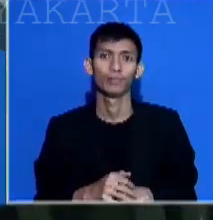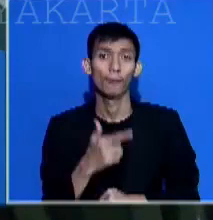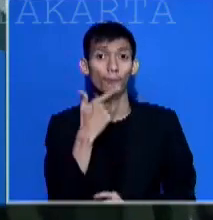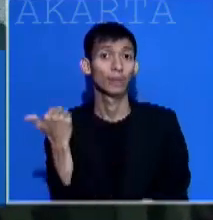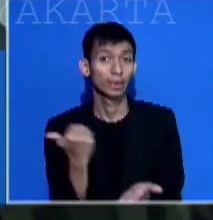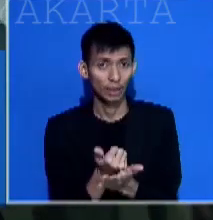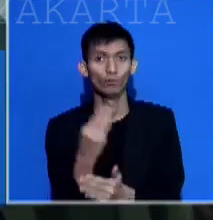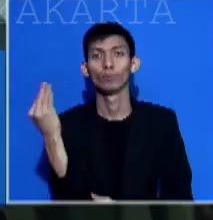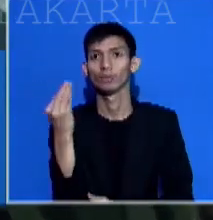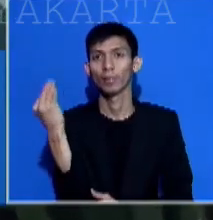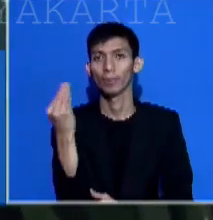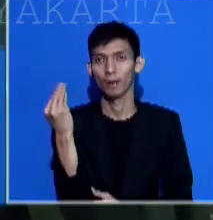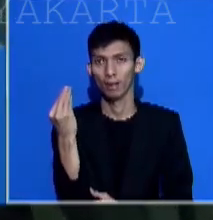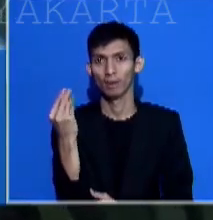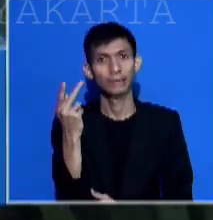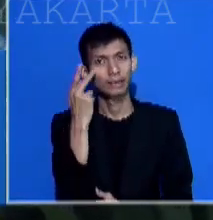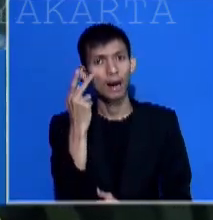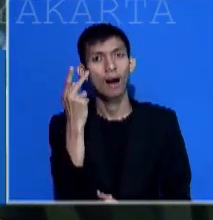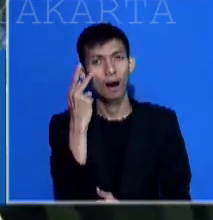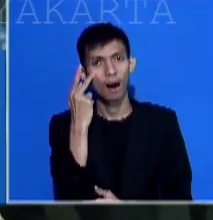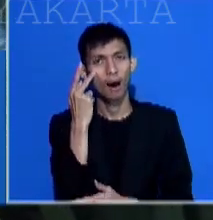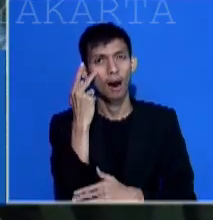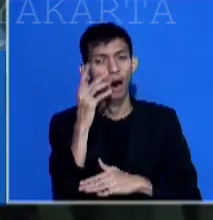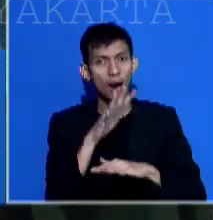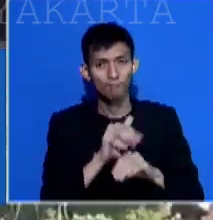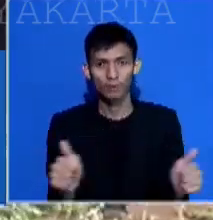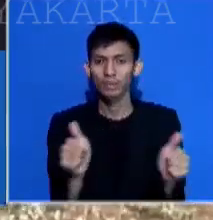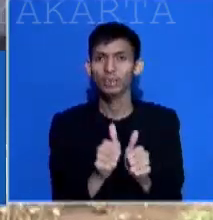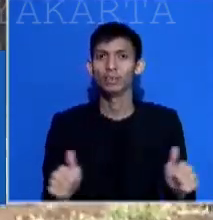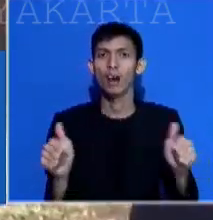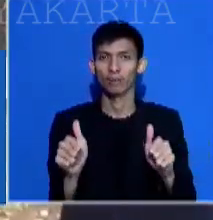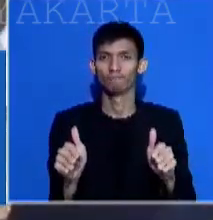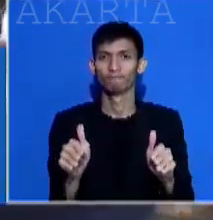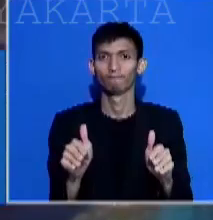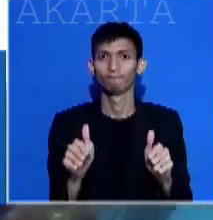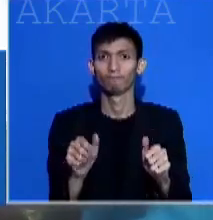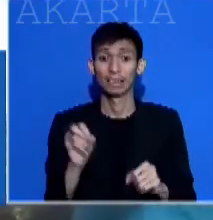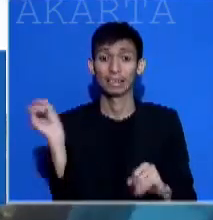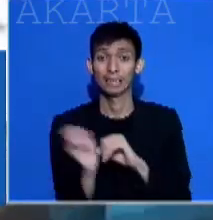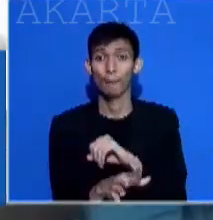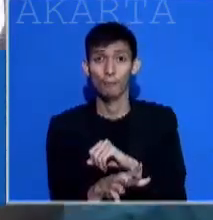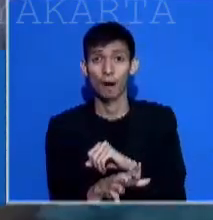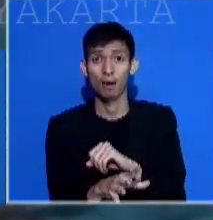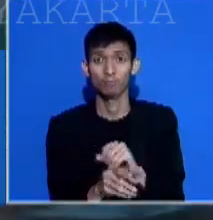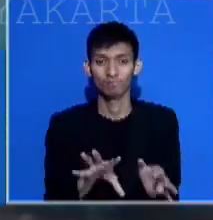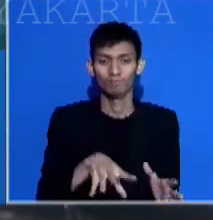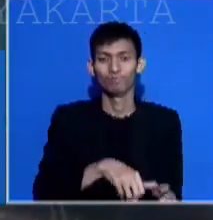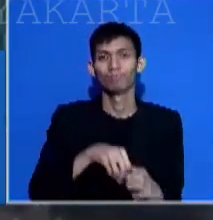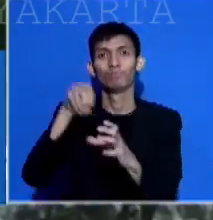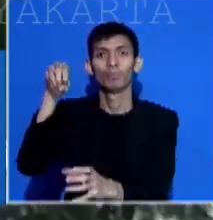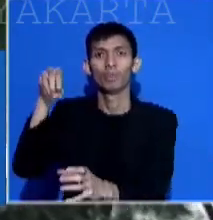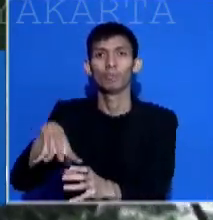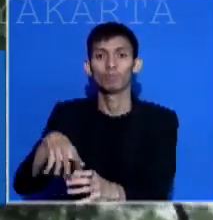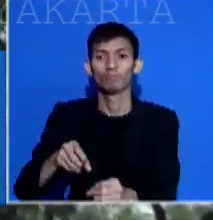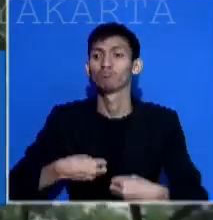dipun ajab tumut jagi karsi aning papan wisata pesisir kanthi mucal uwuh ing papan ingkang sampun dipun sutiaken